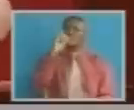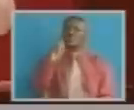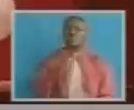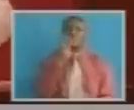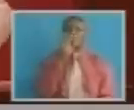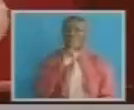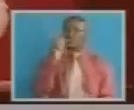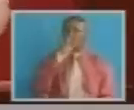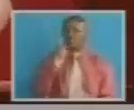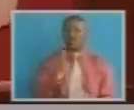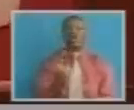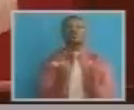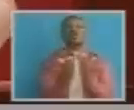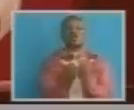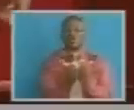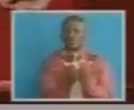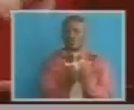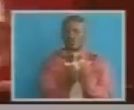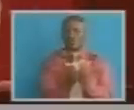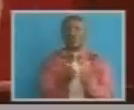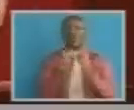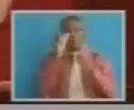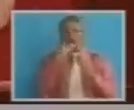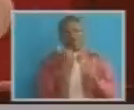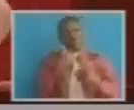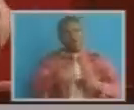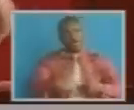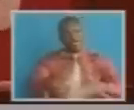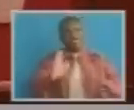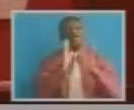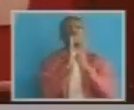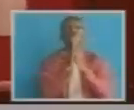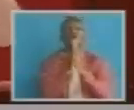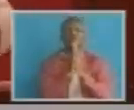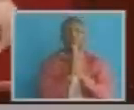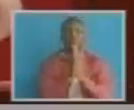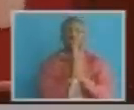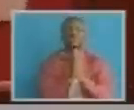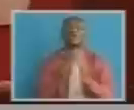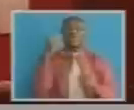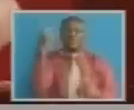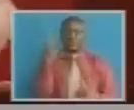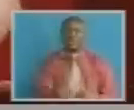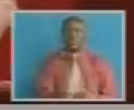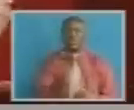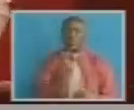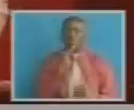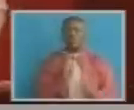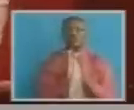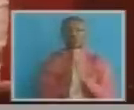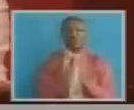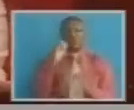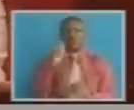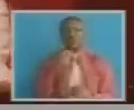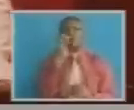ningeomba hata jumapili isitumike ili Watu waweze kwenda kupiga Kura na jumapili wamwabudu mungu